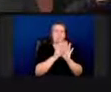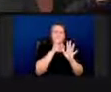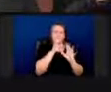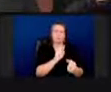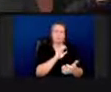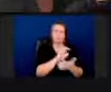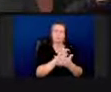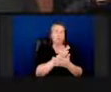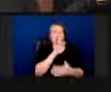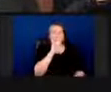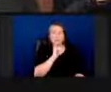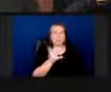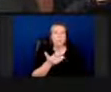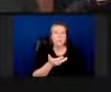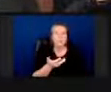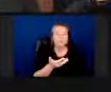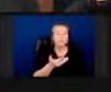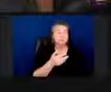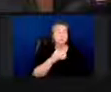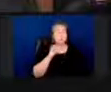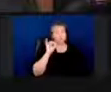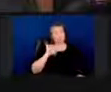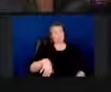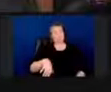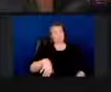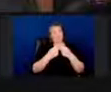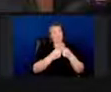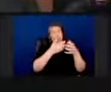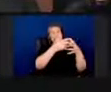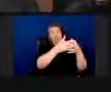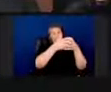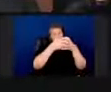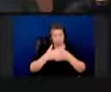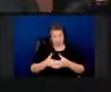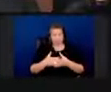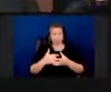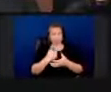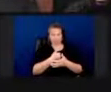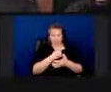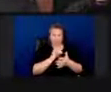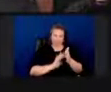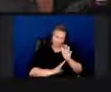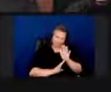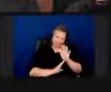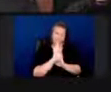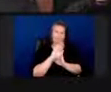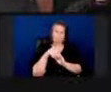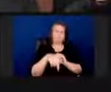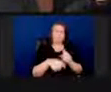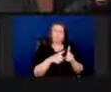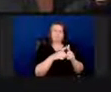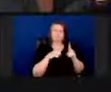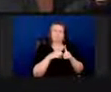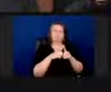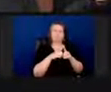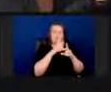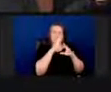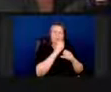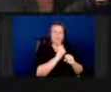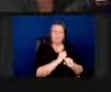ولدينا طبعا أدلة واضحة حول طبعا أهمية هذه البرامج